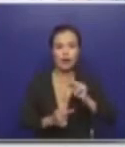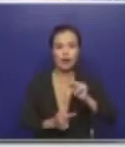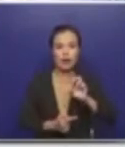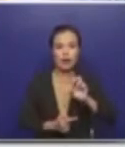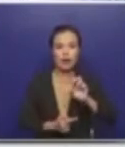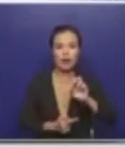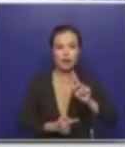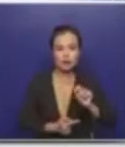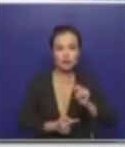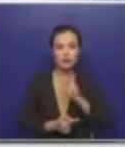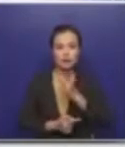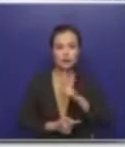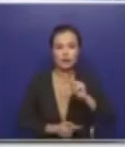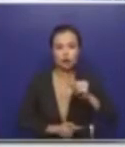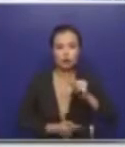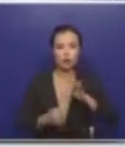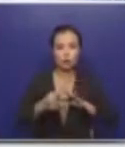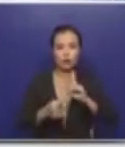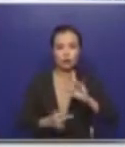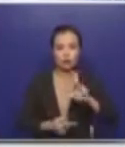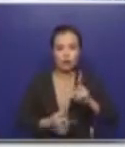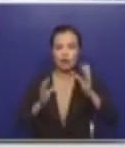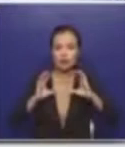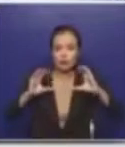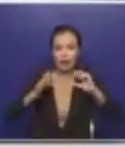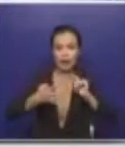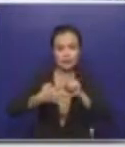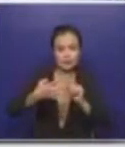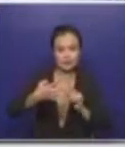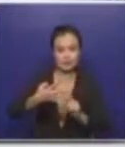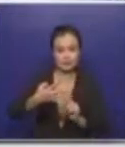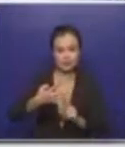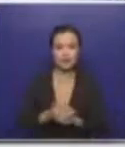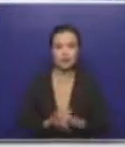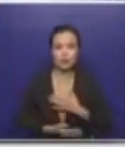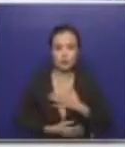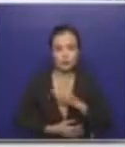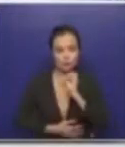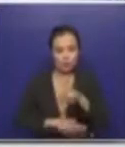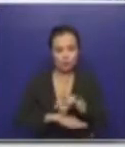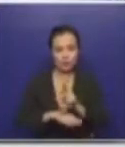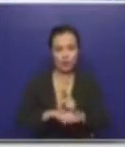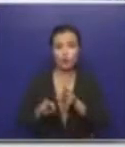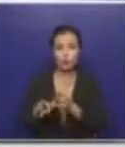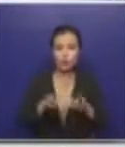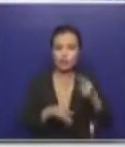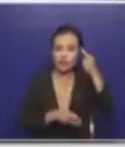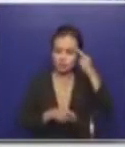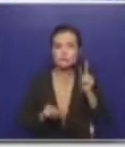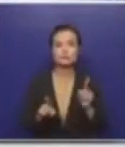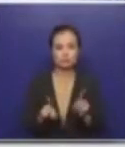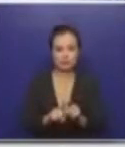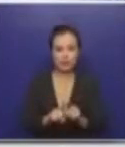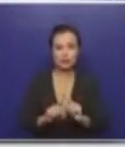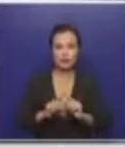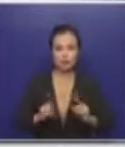ขออภัยที่เอ่ยนามนะครับพร้อมกับของรัฐบาลอีก4ฉบับผมเรียนท่านประธานว่าโดยหลักการเนี่ยผมเห็นด้วยครับแ